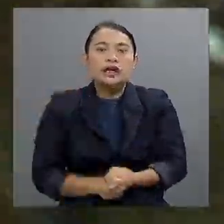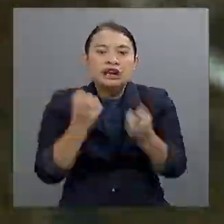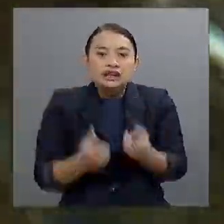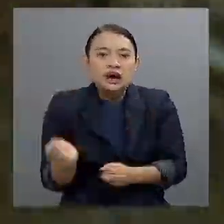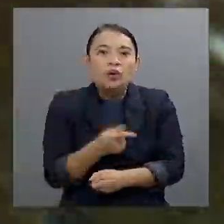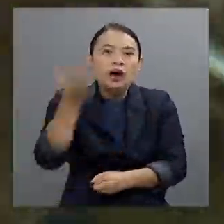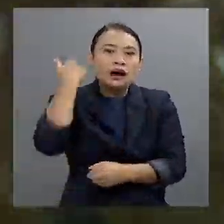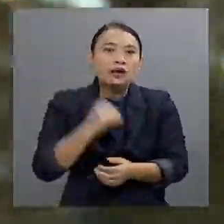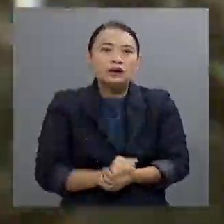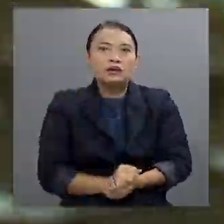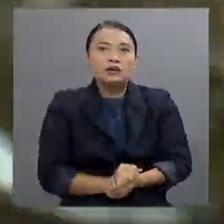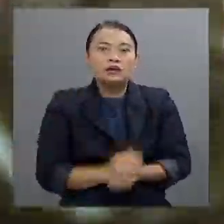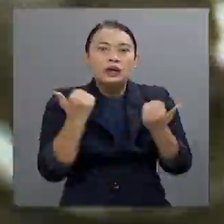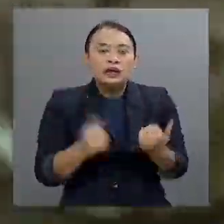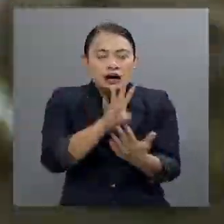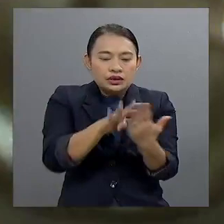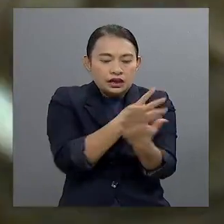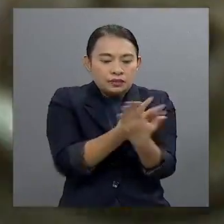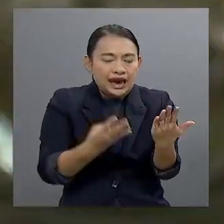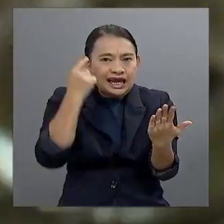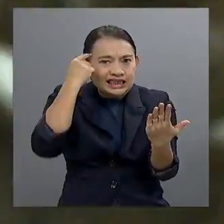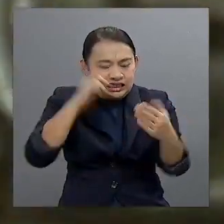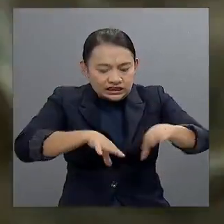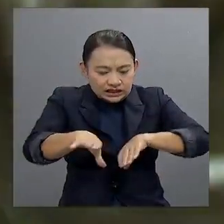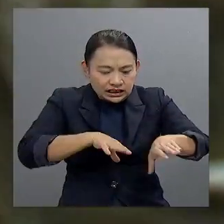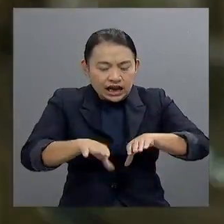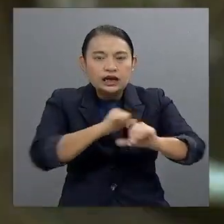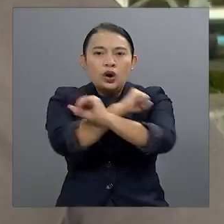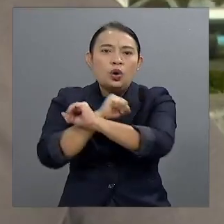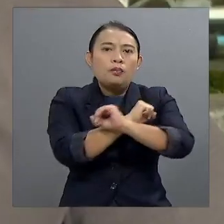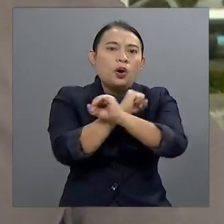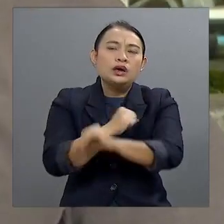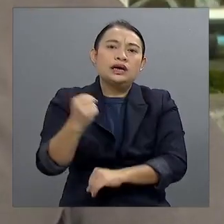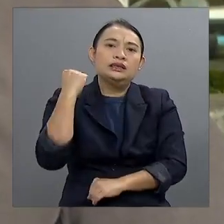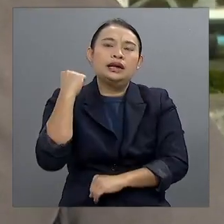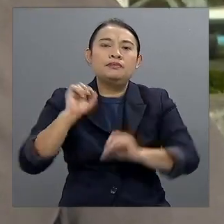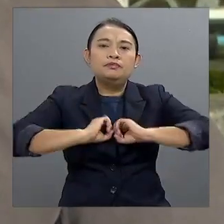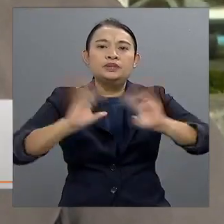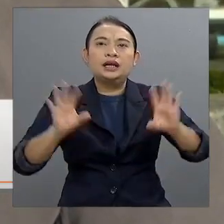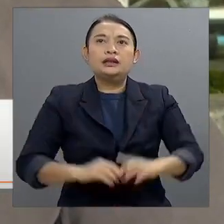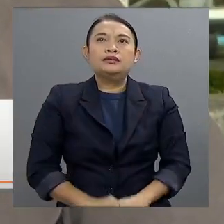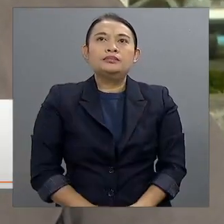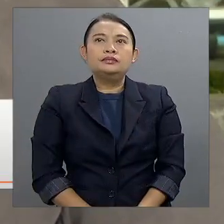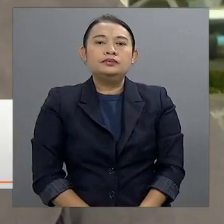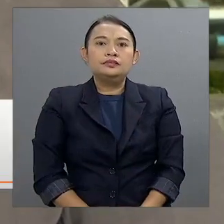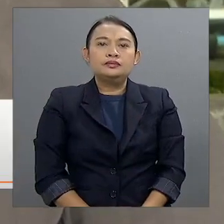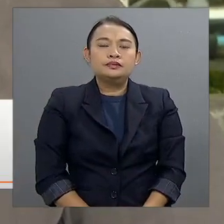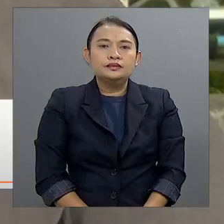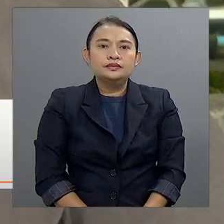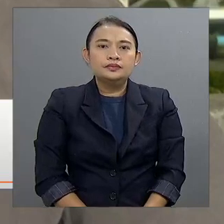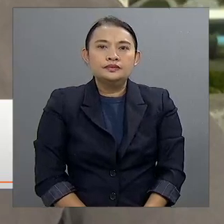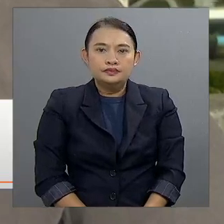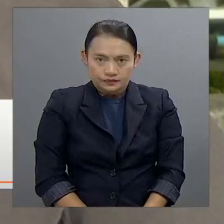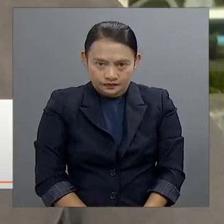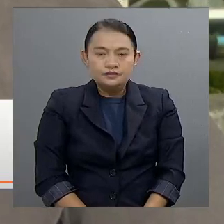องเตรียมวางแผนรับมืออย่างรอบคอบ ท้อครับเพราะว่าโควิดครั้งที่แล้วเ